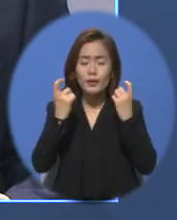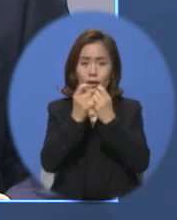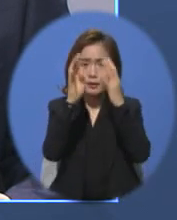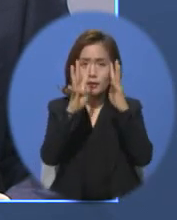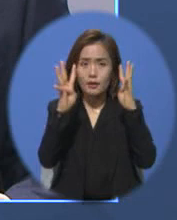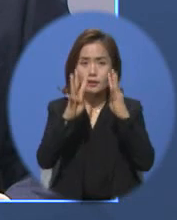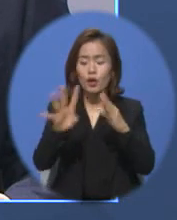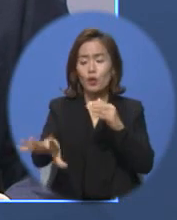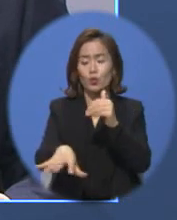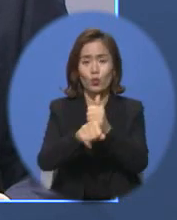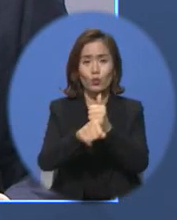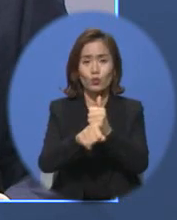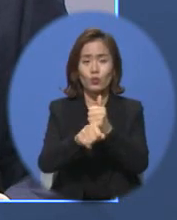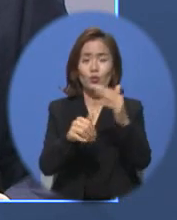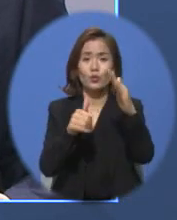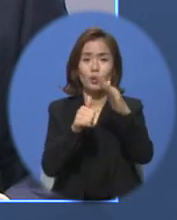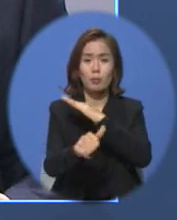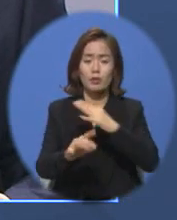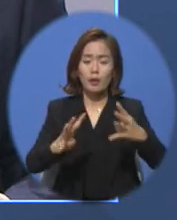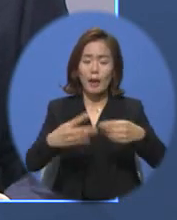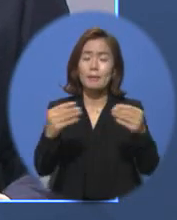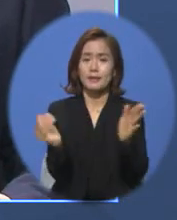입학금폐지에합의했습니다.